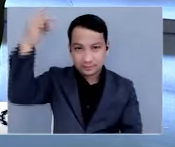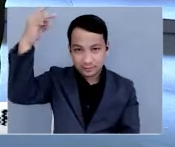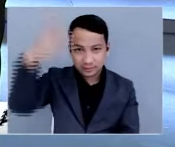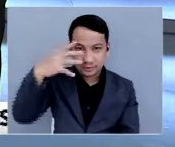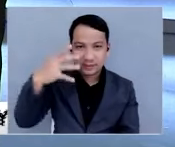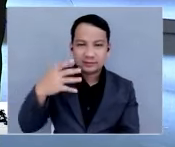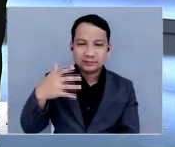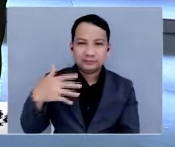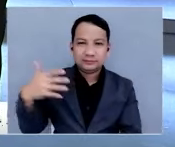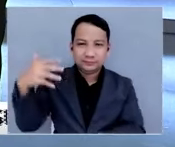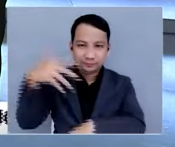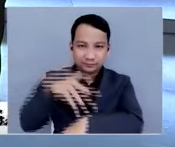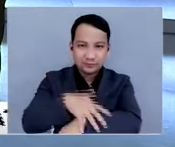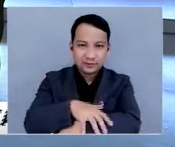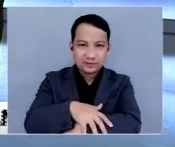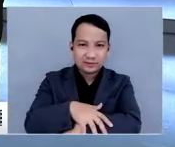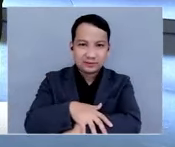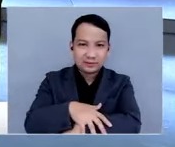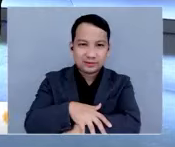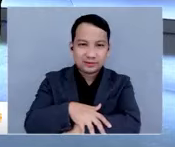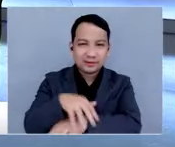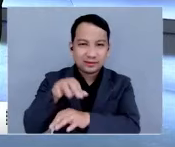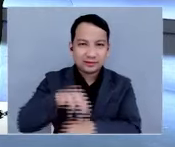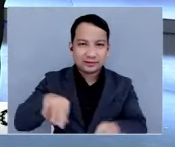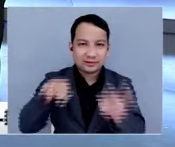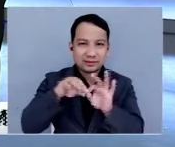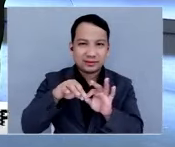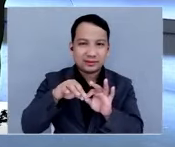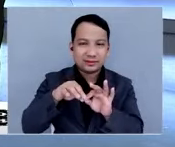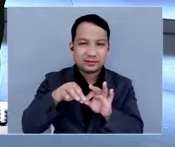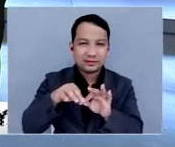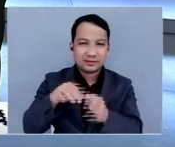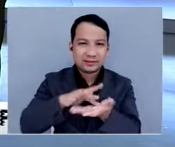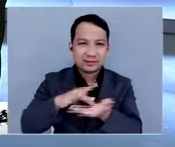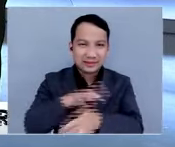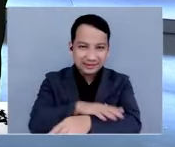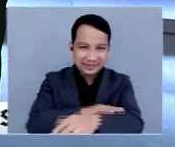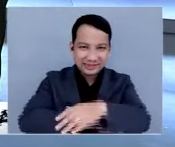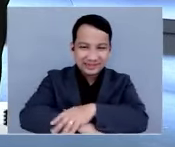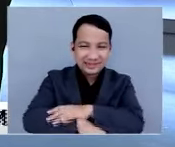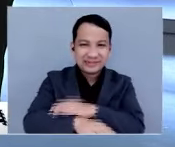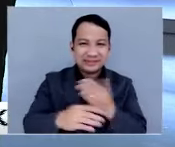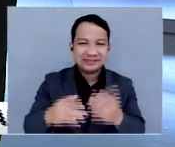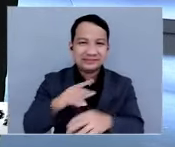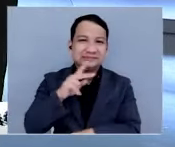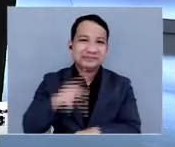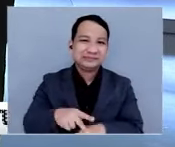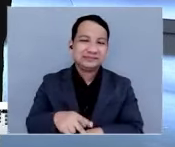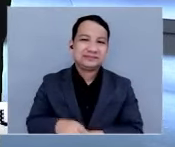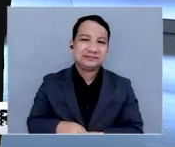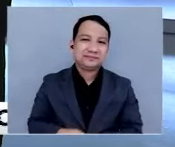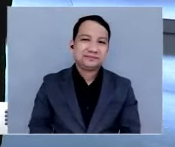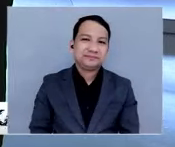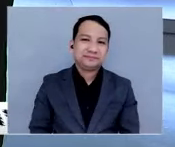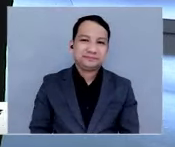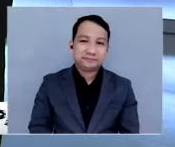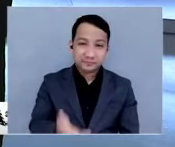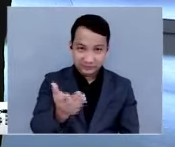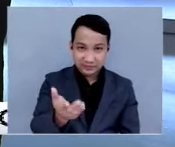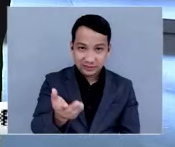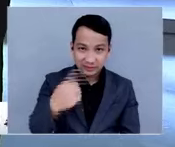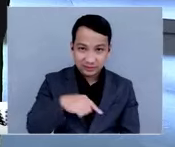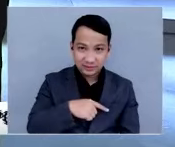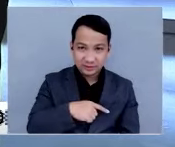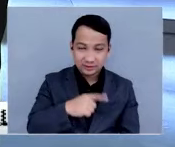balat. Oo naman, kaya nga importante, sunblock tayo dito sa Pilipinas. Kaya naman ngayon, mga